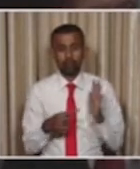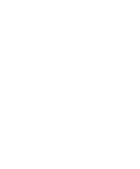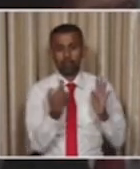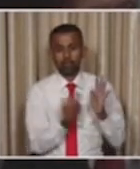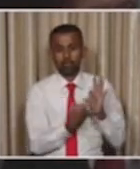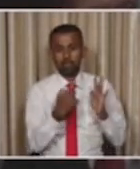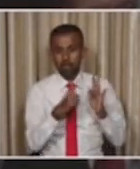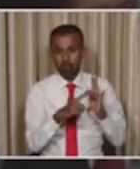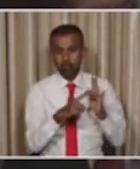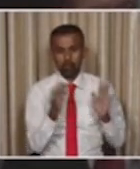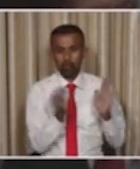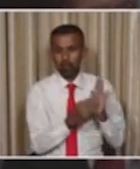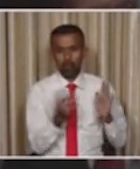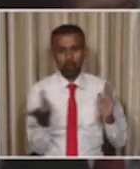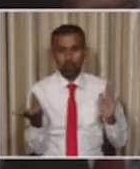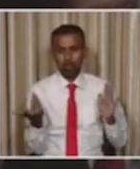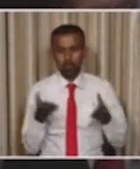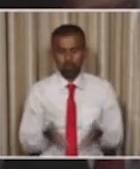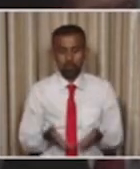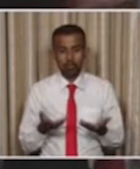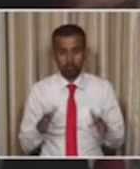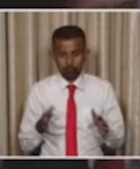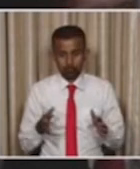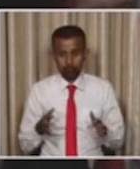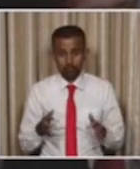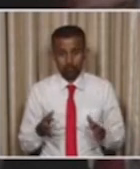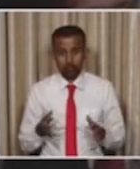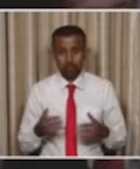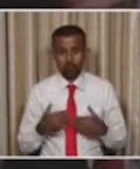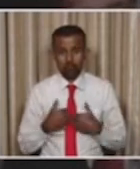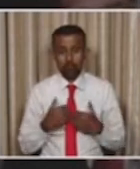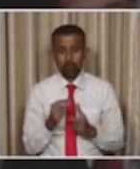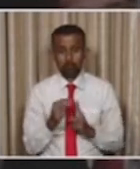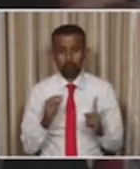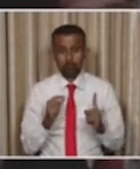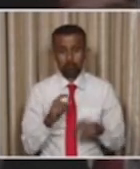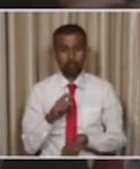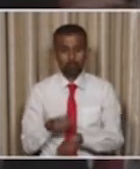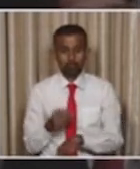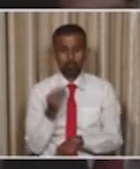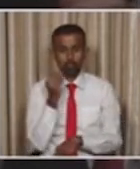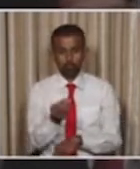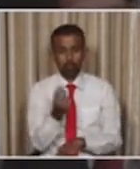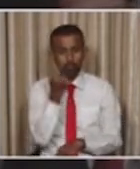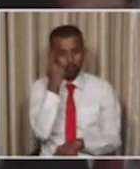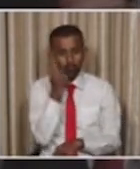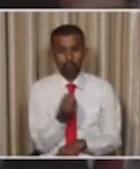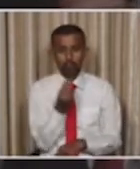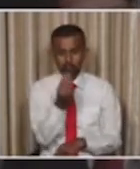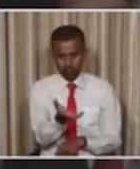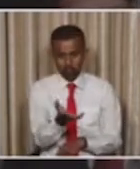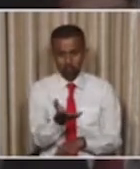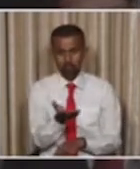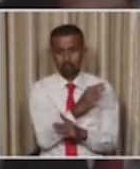එහෙමකන් නැහැ. හරි, ඉතින් හැබැයි මෙතන සිද්ධ වුණේ මේ මම මන්ත්‍රීවරුන්ට අවස්ථාව දීලා තිබ්බා ඔවුන්ගේ යෝජනා ඉදිරිපත් කරන්න කියලා ගරු